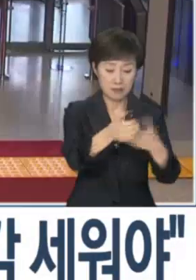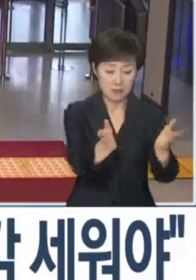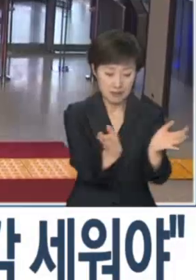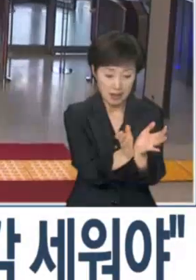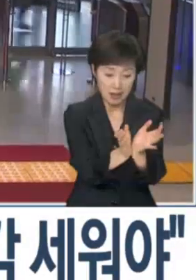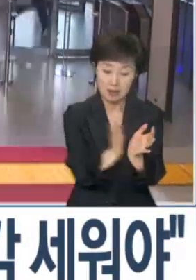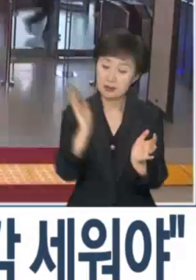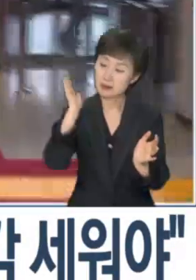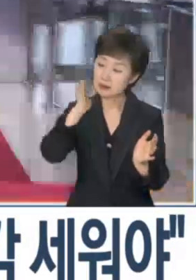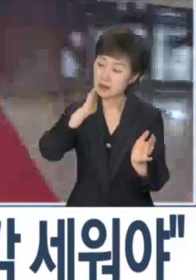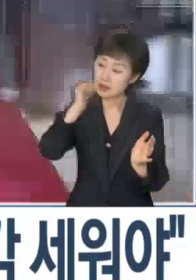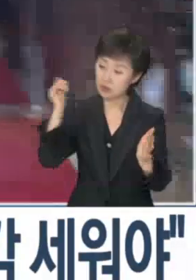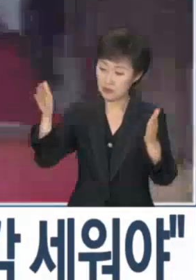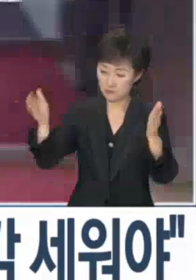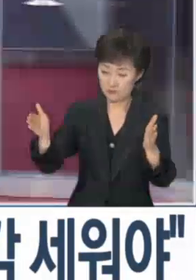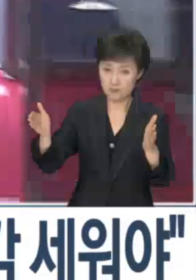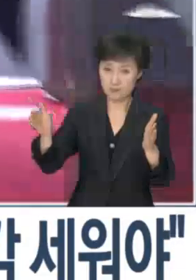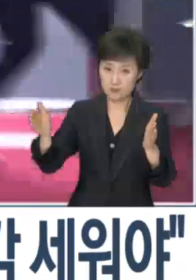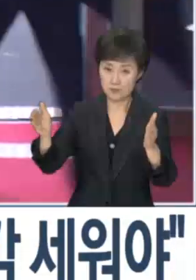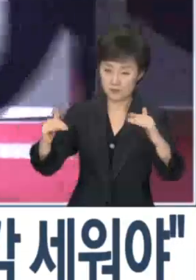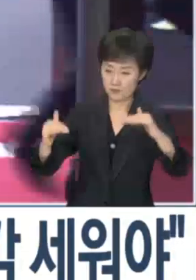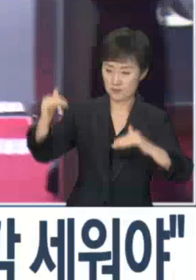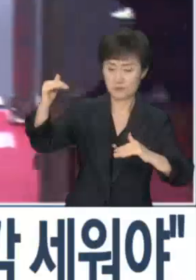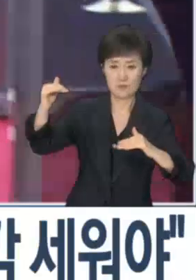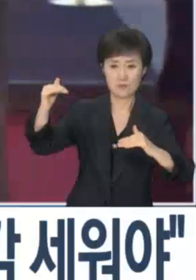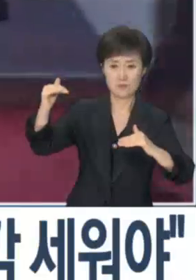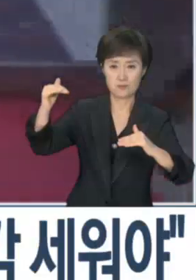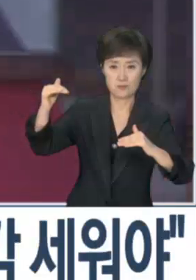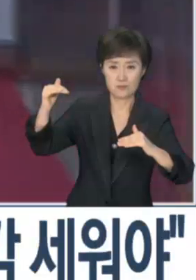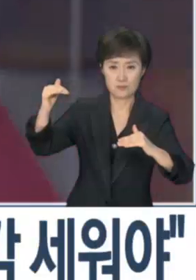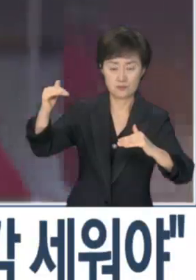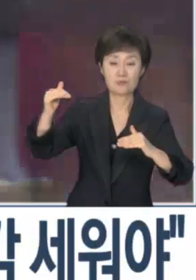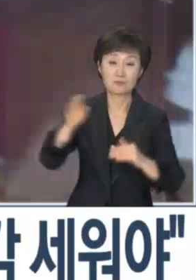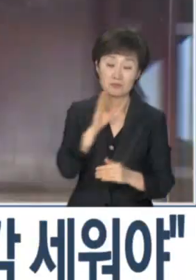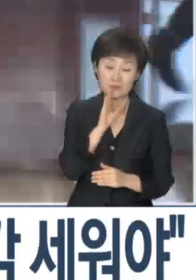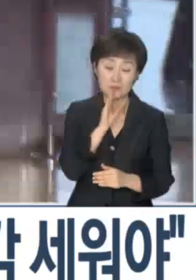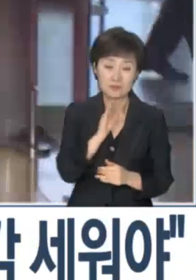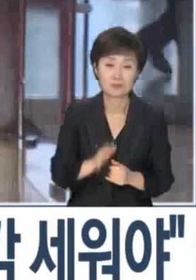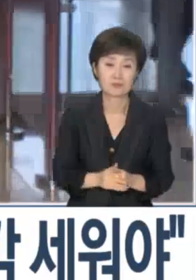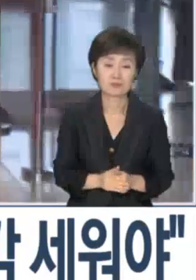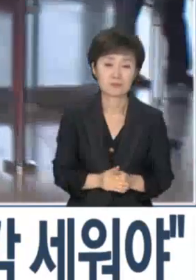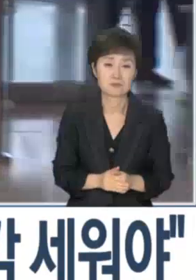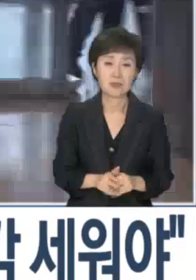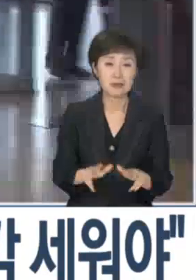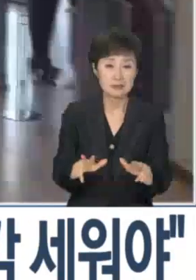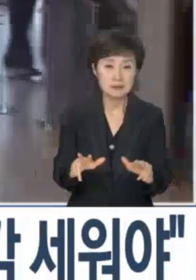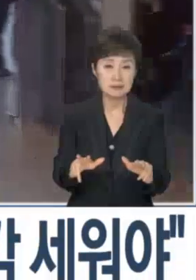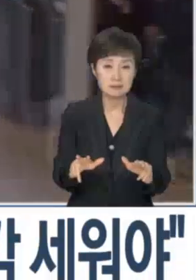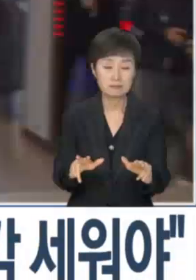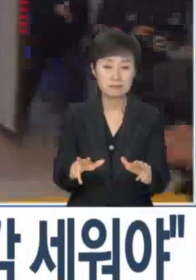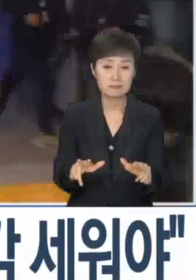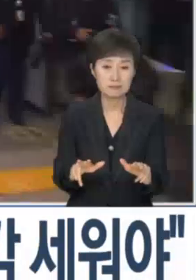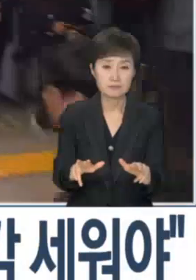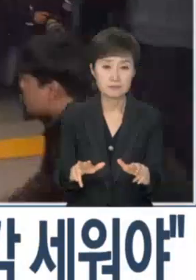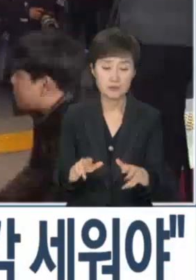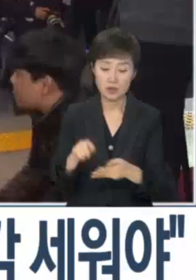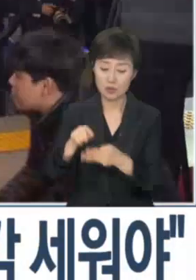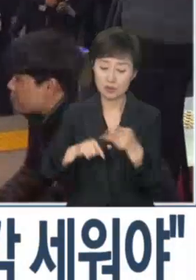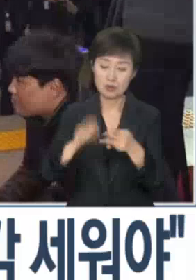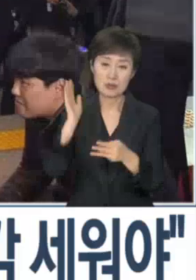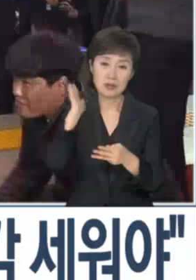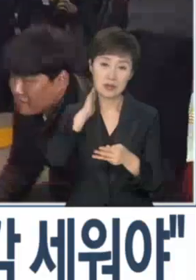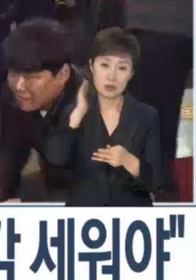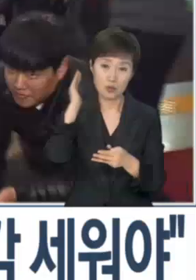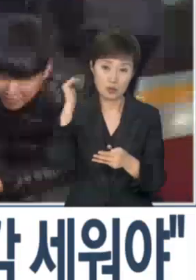힘의 겨루기 차원에서 보는 것은 이런 차원이 저는 아니라고 생각이 들고 그렇다고 지금 뭐 윤석열 대통령이